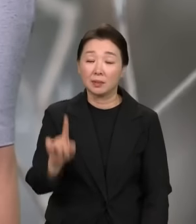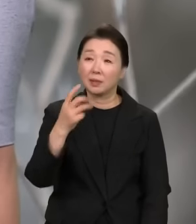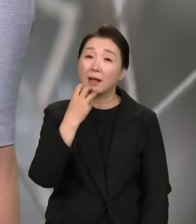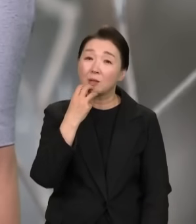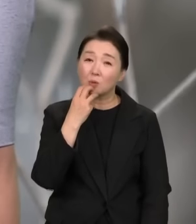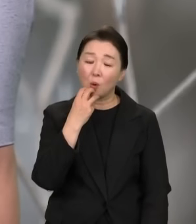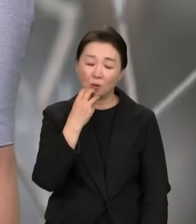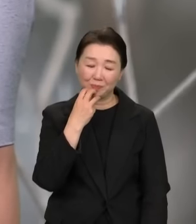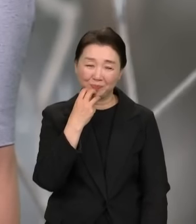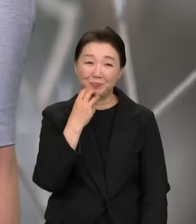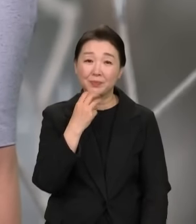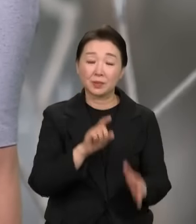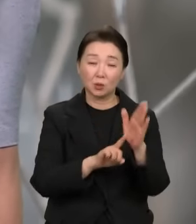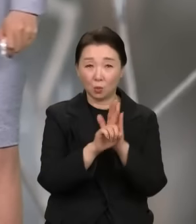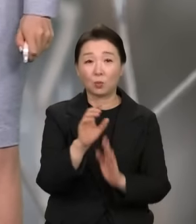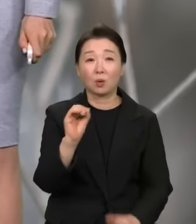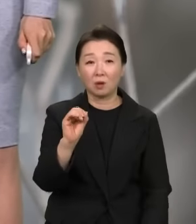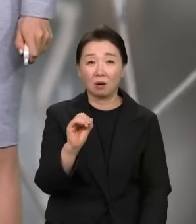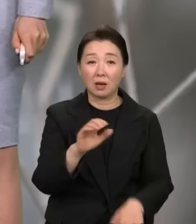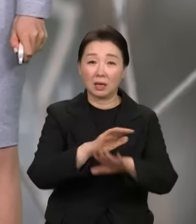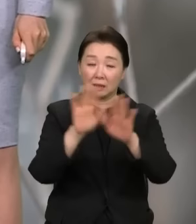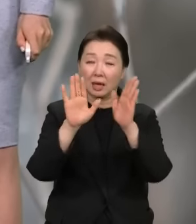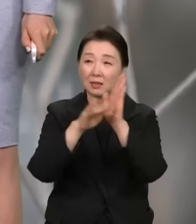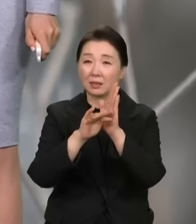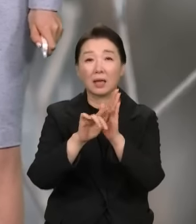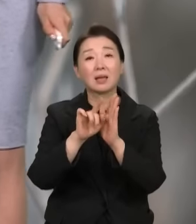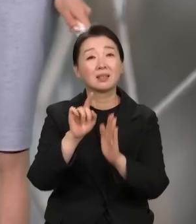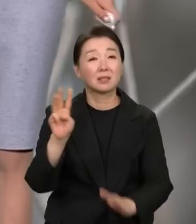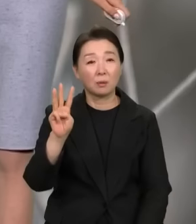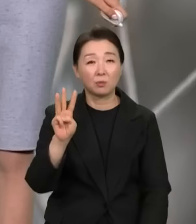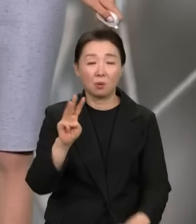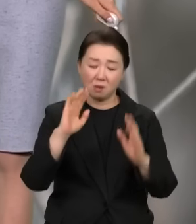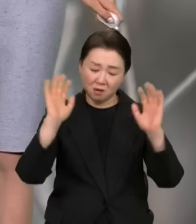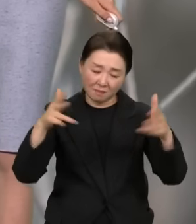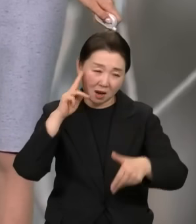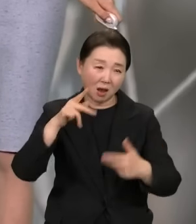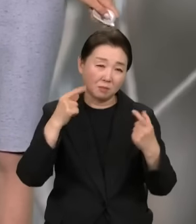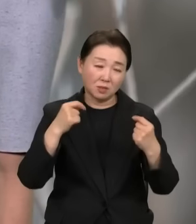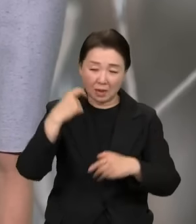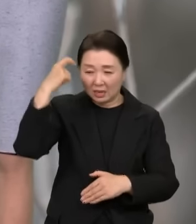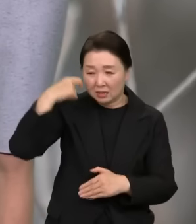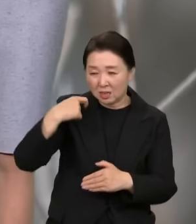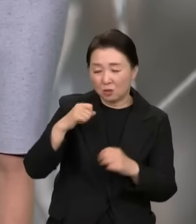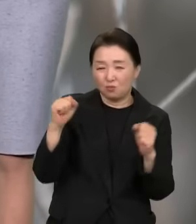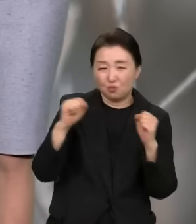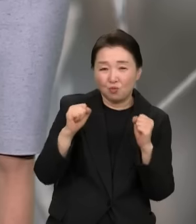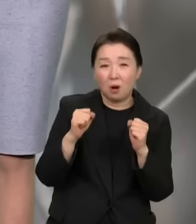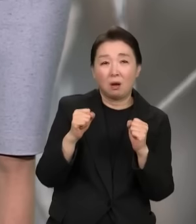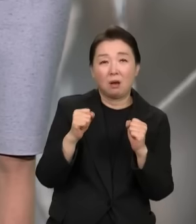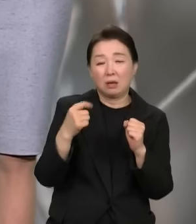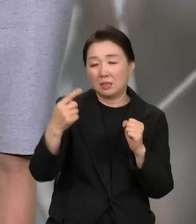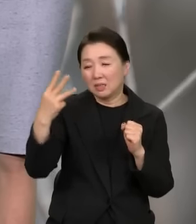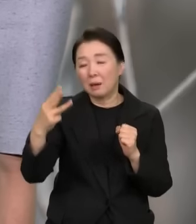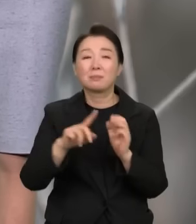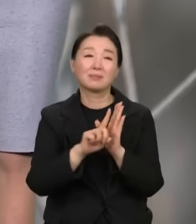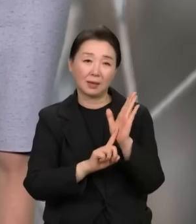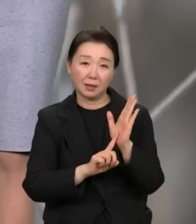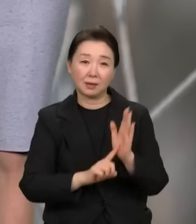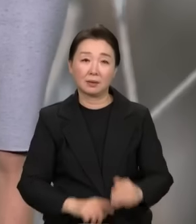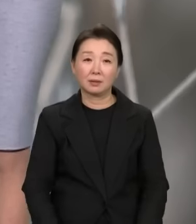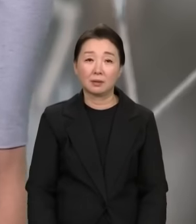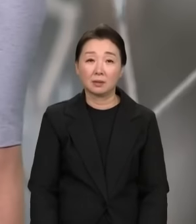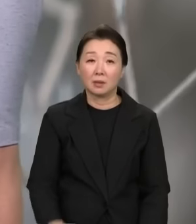서울은 0도로 시작해 한낮에도 3도에 그치겠고요. 바람도 매우 강하게 불어서 체감 온도는 2, 3도 정도 더 낮겠습니다.